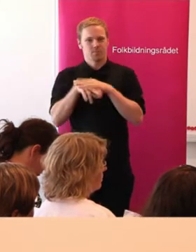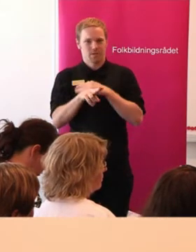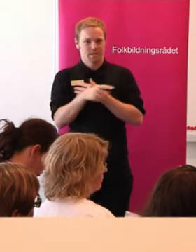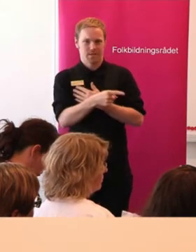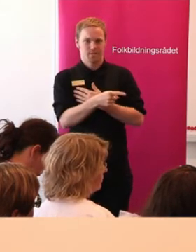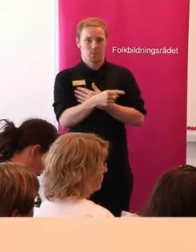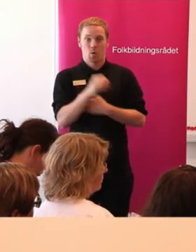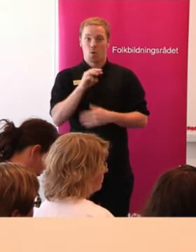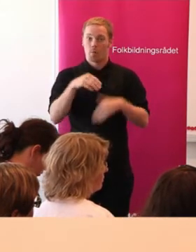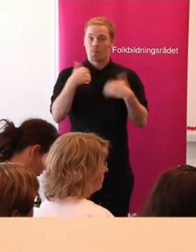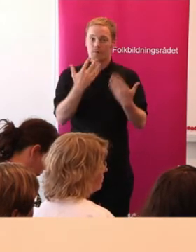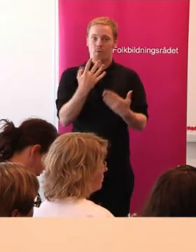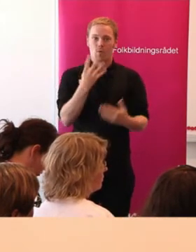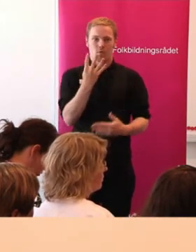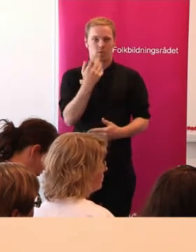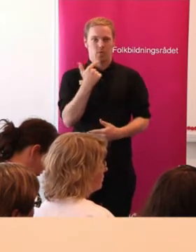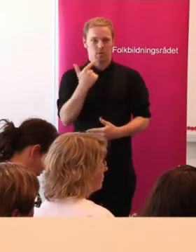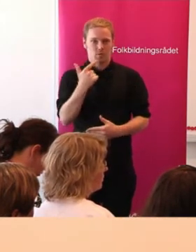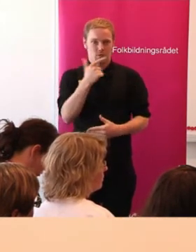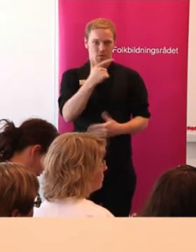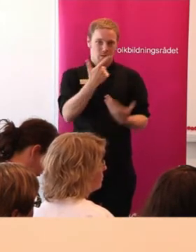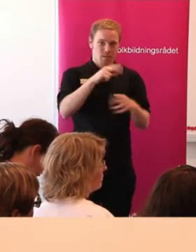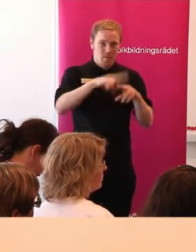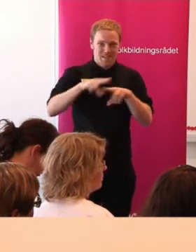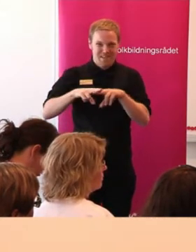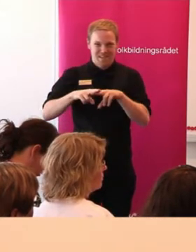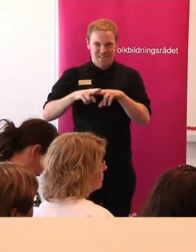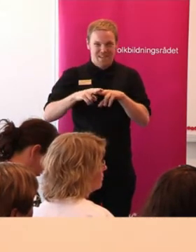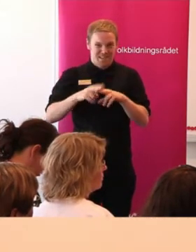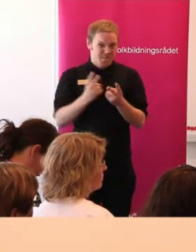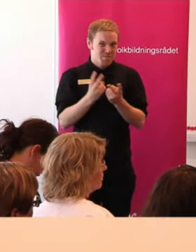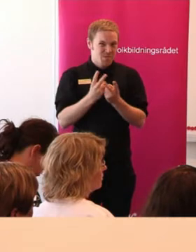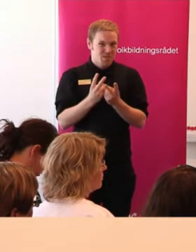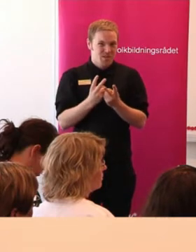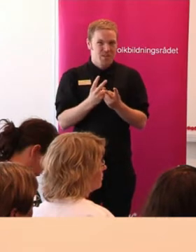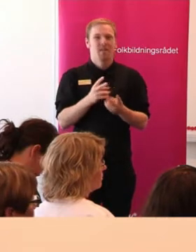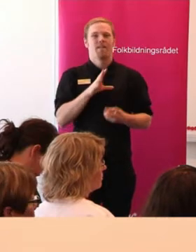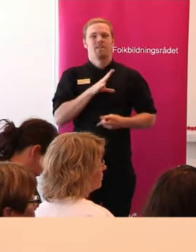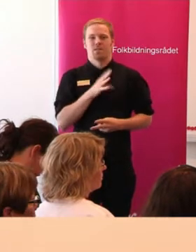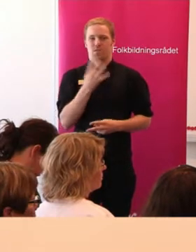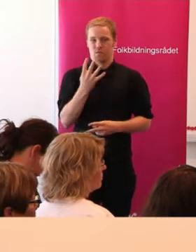så är det då 4 000 ytterligare personer som inte kommer in om vi får alla studiemotiverade.